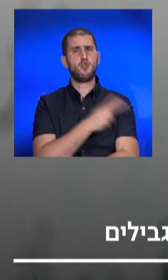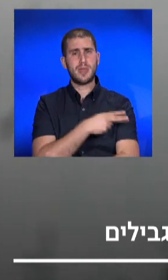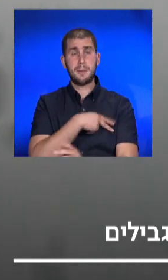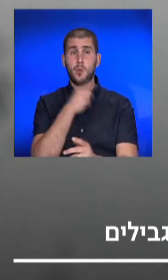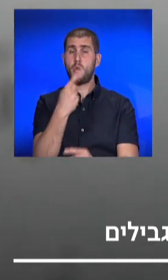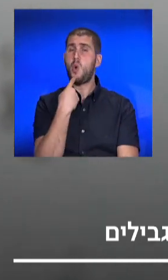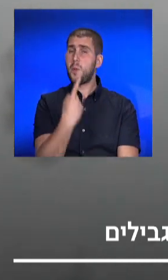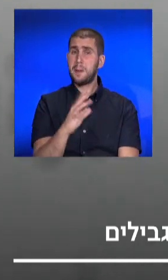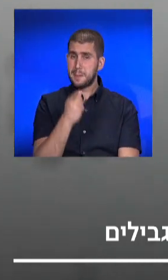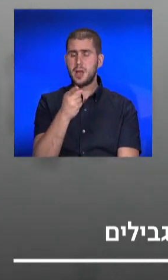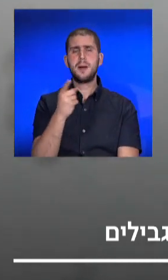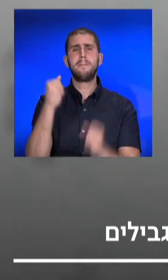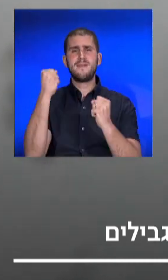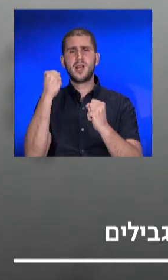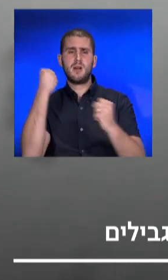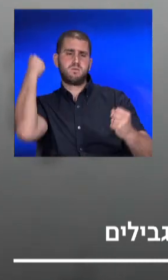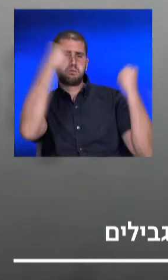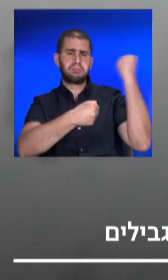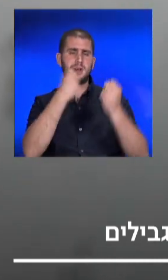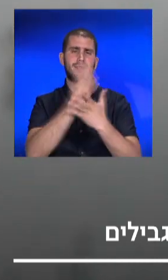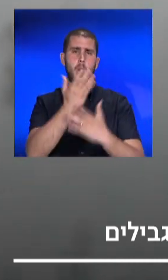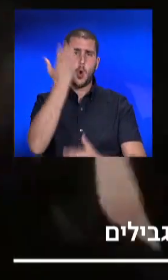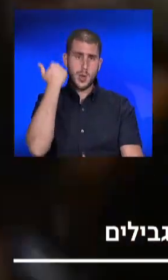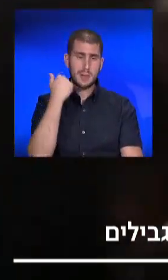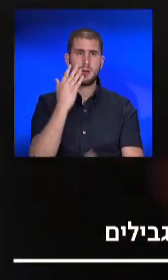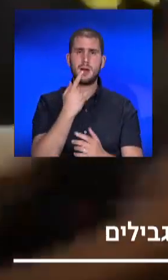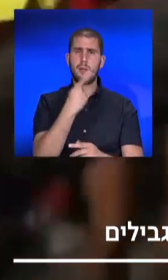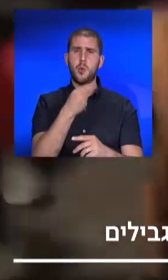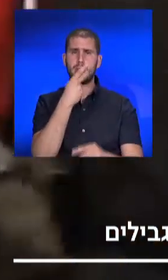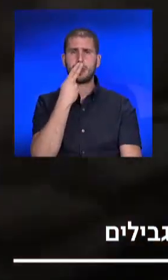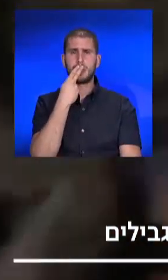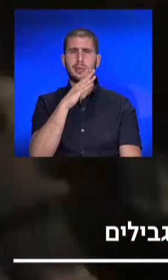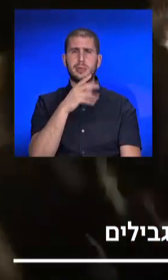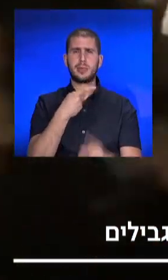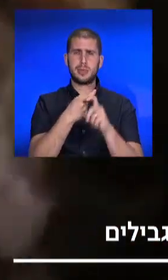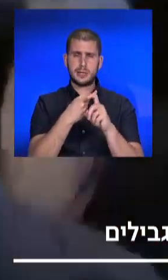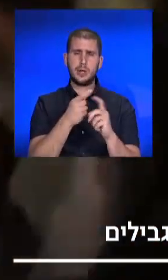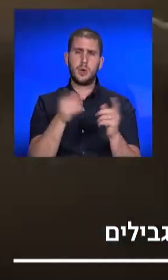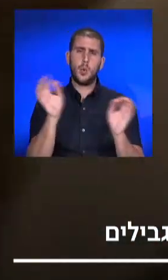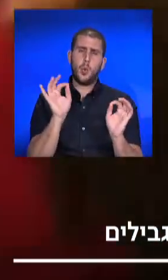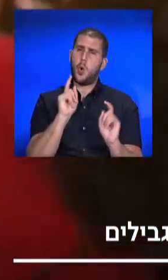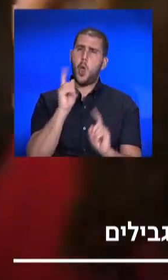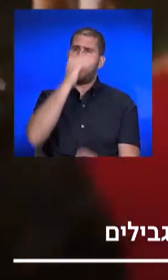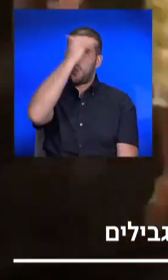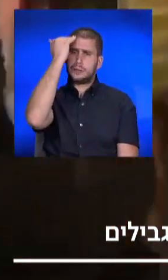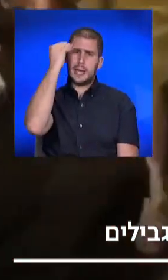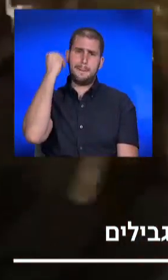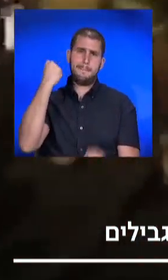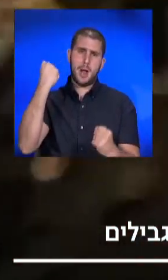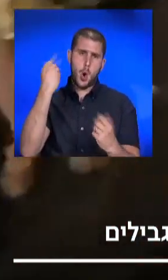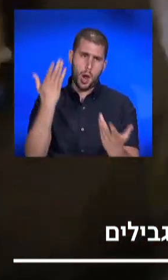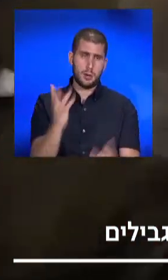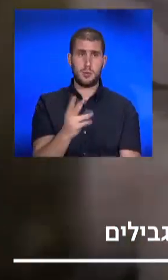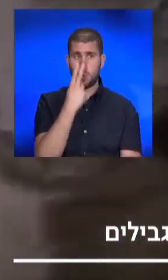טען שהמפגין התנפל עליו קודם, המפגינים קראו לו נאצי, שמבחינתו לא היה שימוש מופרז בכוח. את התמונות אתם